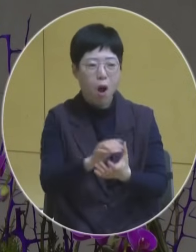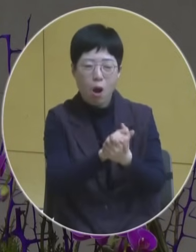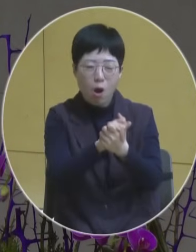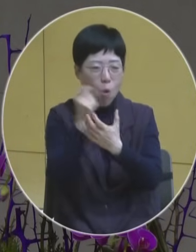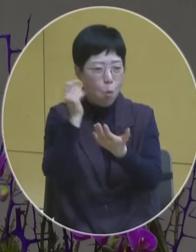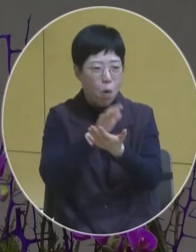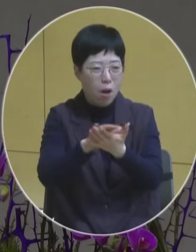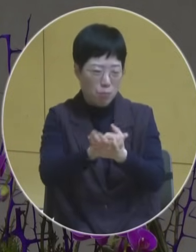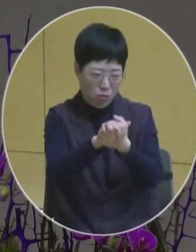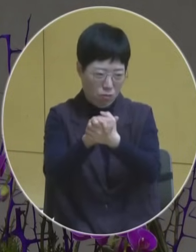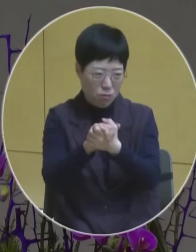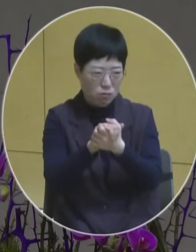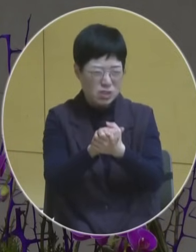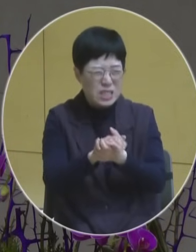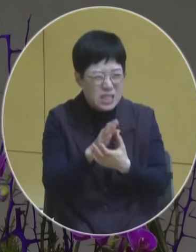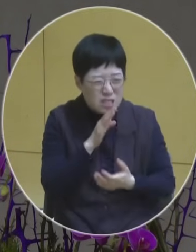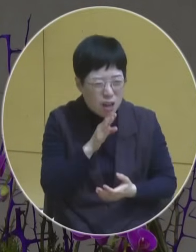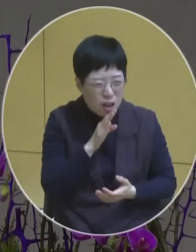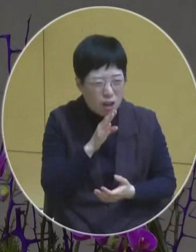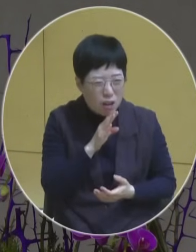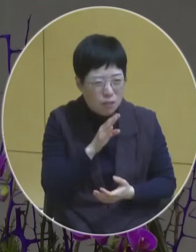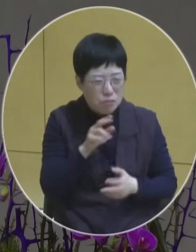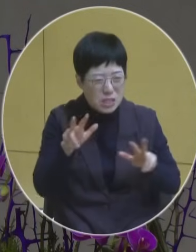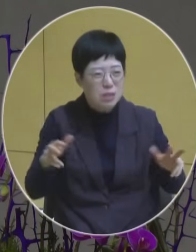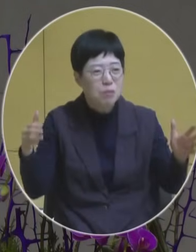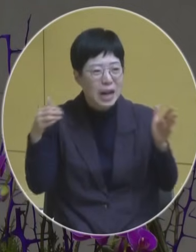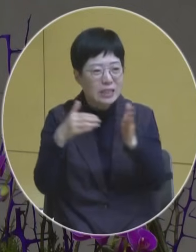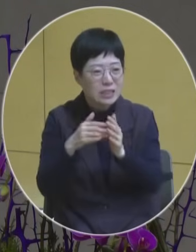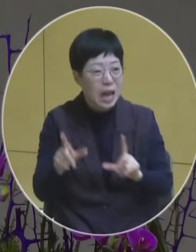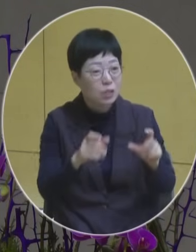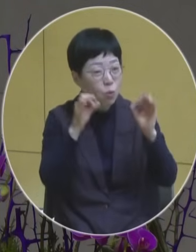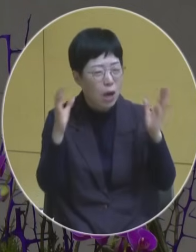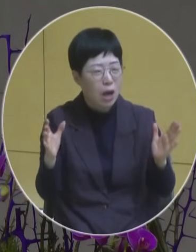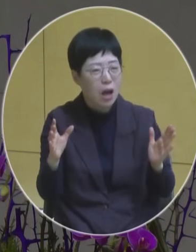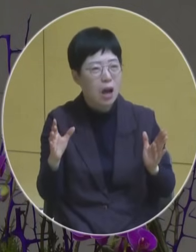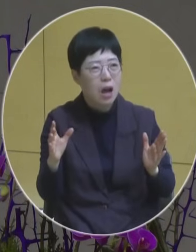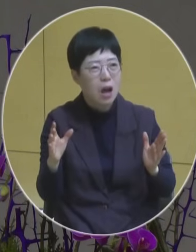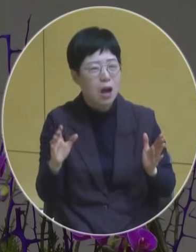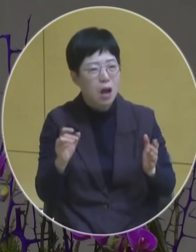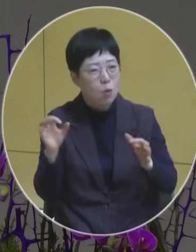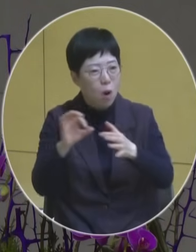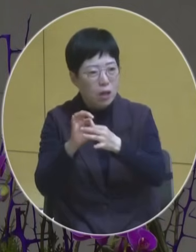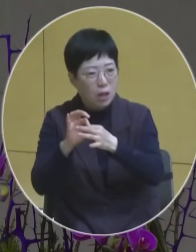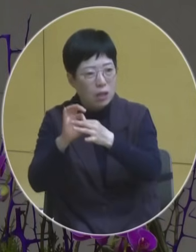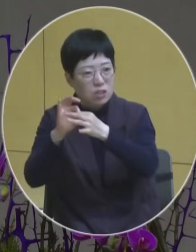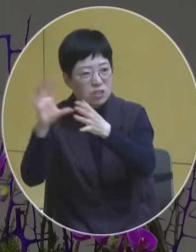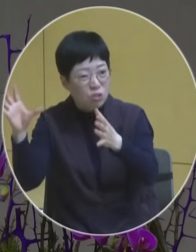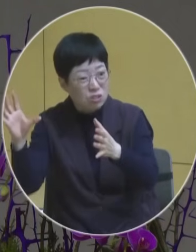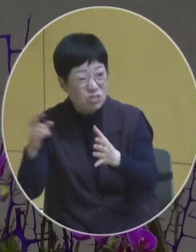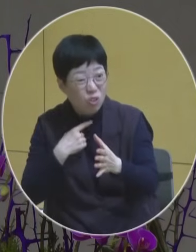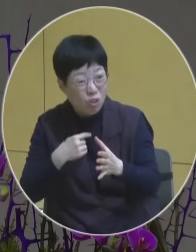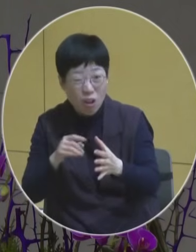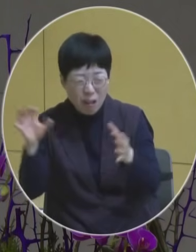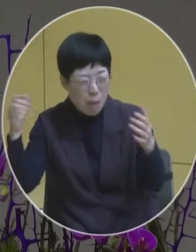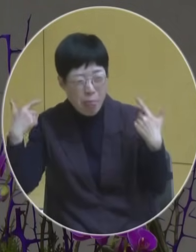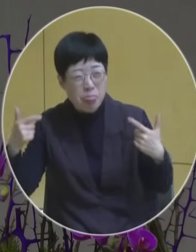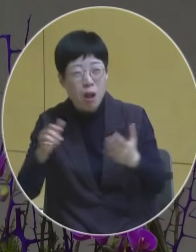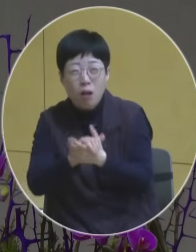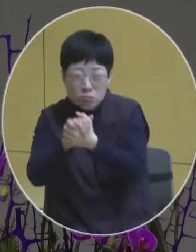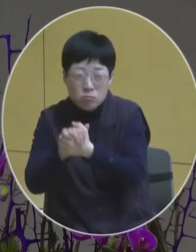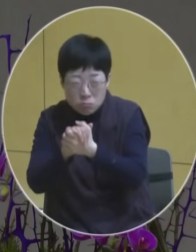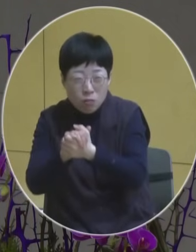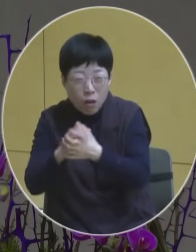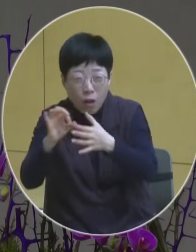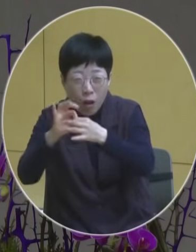화평함을 우리가 찾는데 여러분 진정으로 여러분이 지금까지 살면서 한 번도 관계가 틀어진 사람 없나요? 아, 여러분은